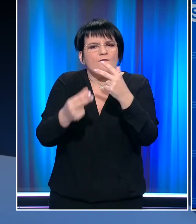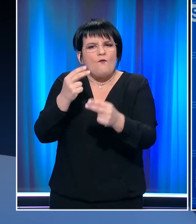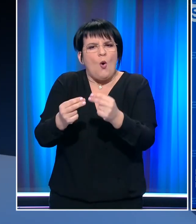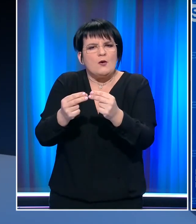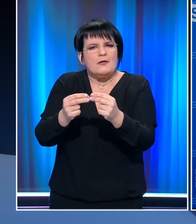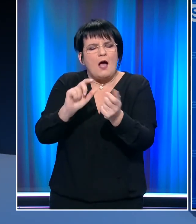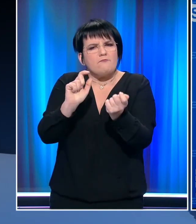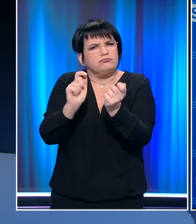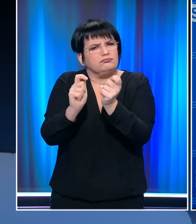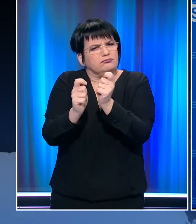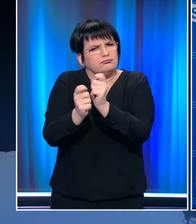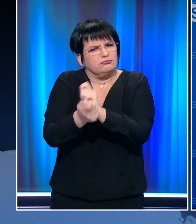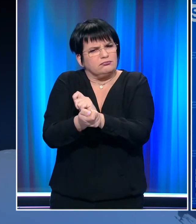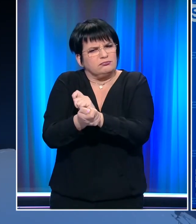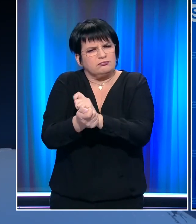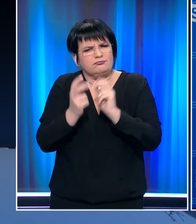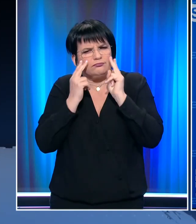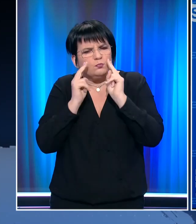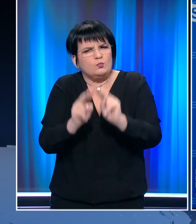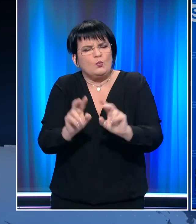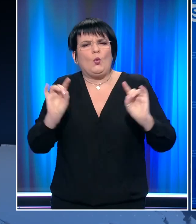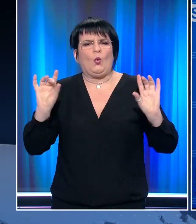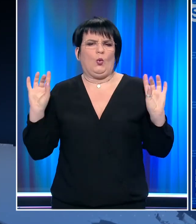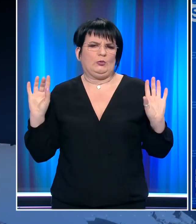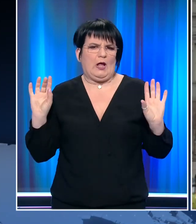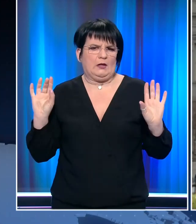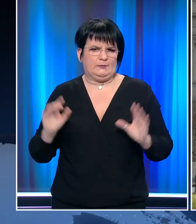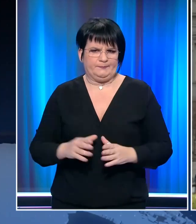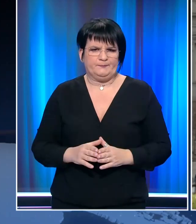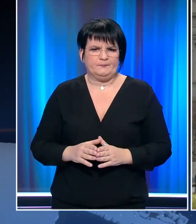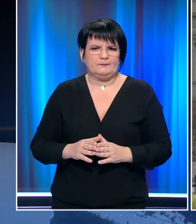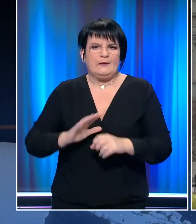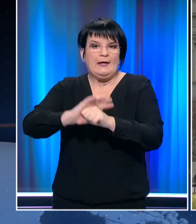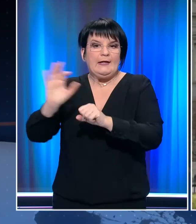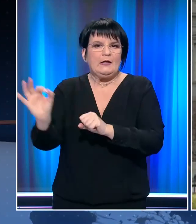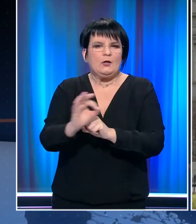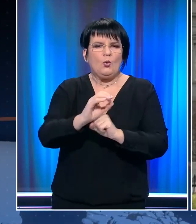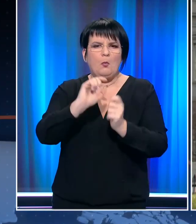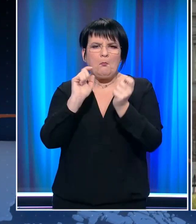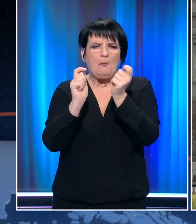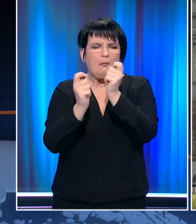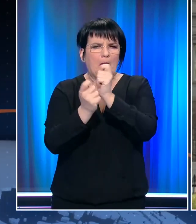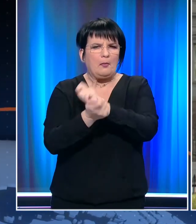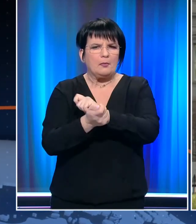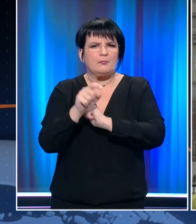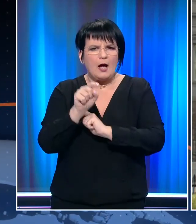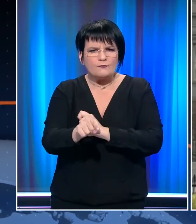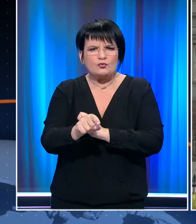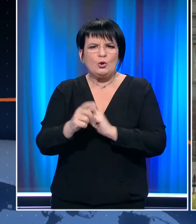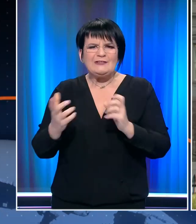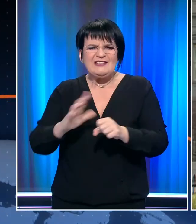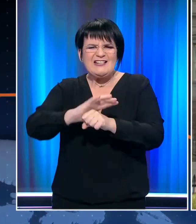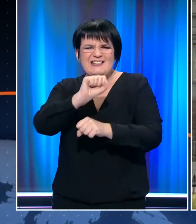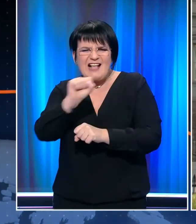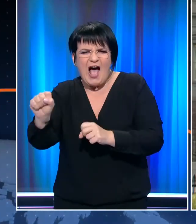on the protective nature of the vaccines that we're currently using. Viruses mutate, and it's what they do. SARS-CoV-2,